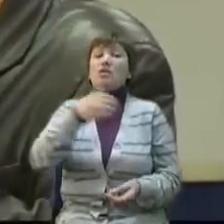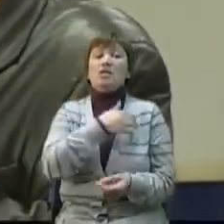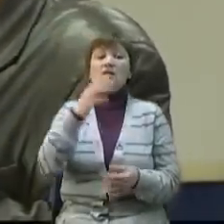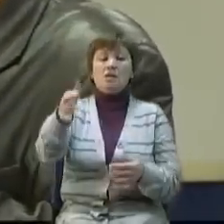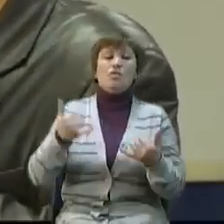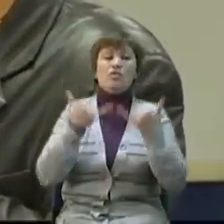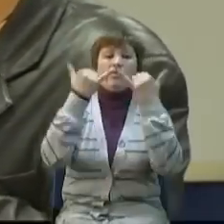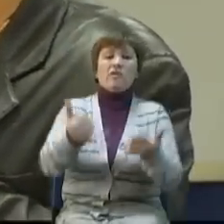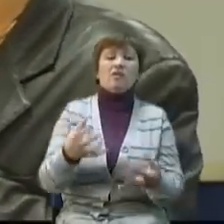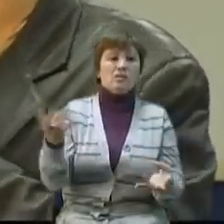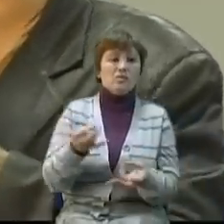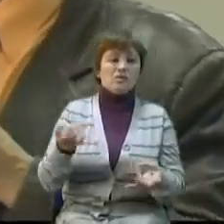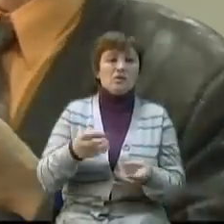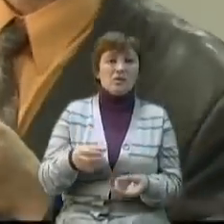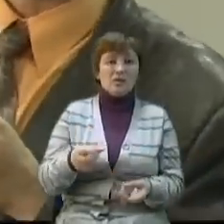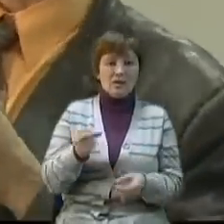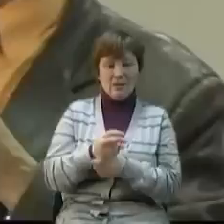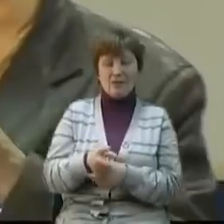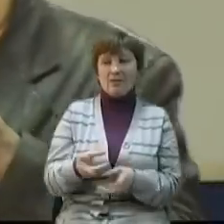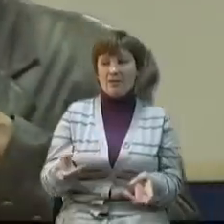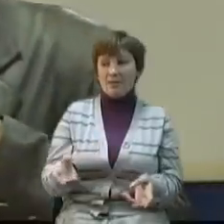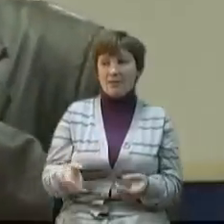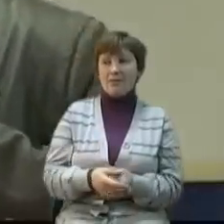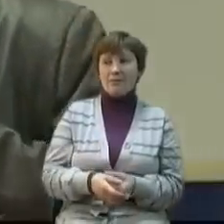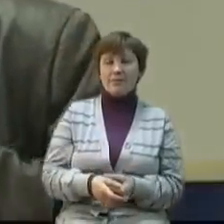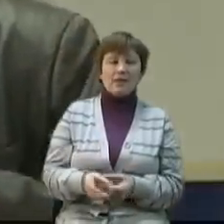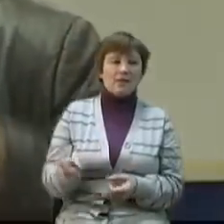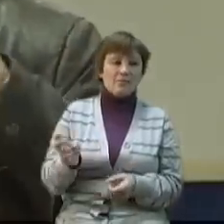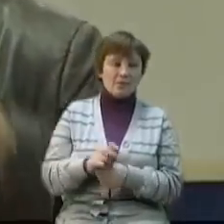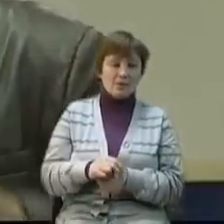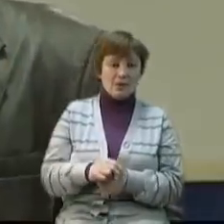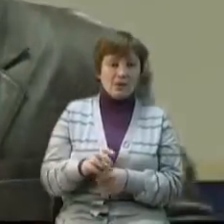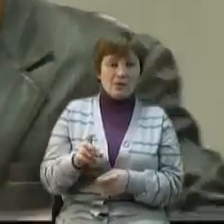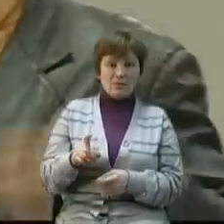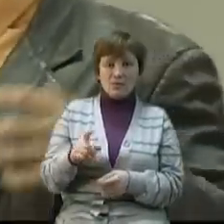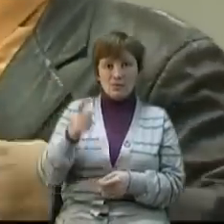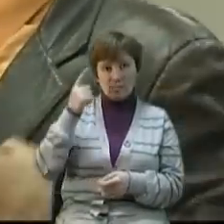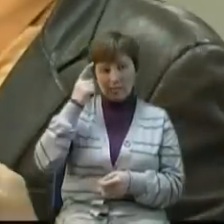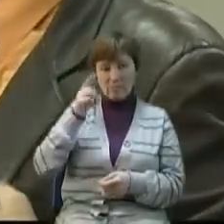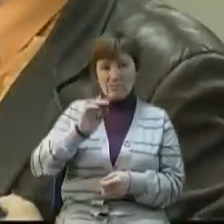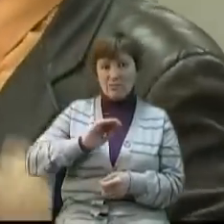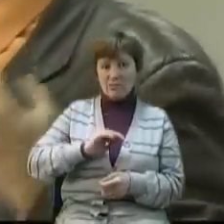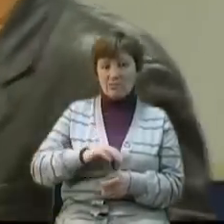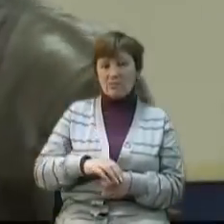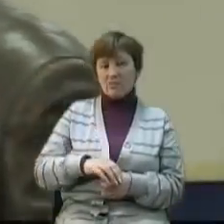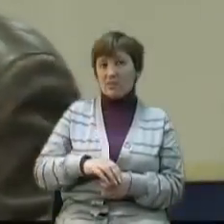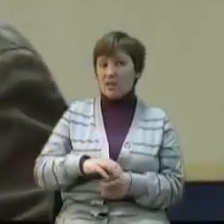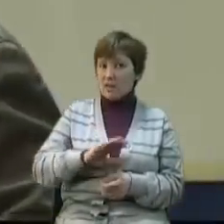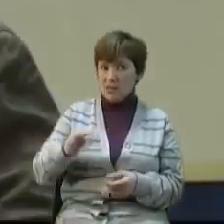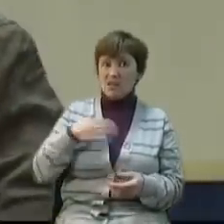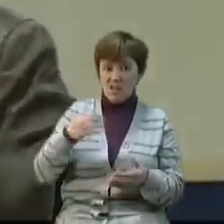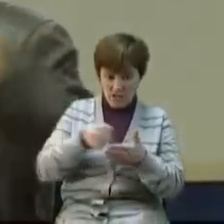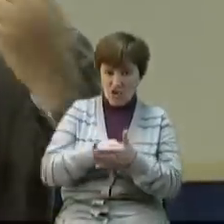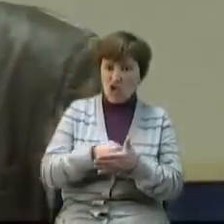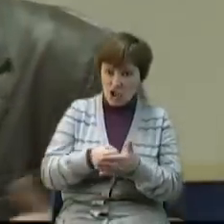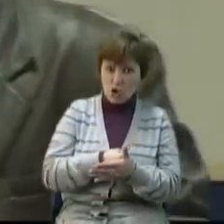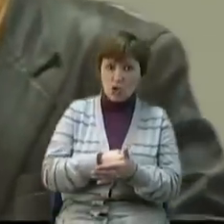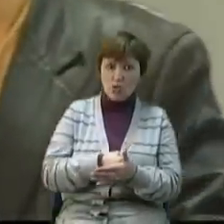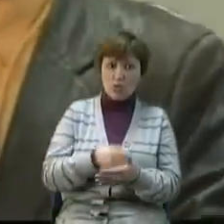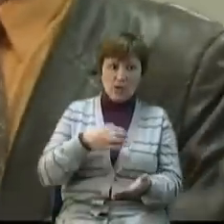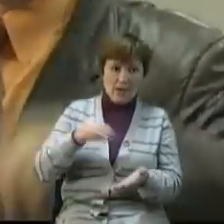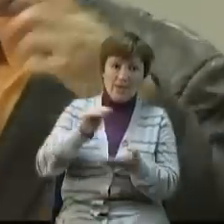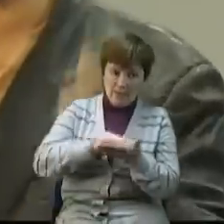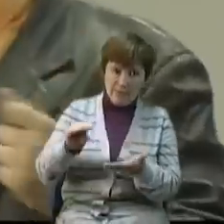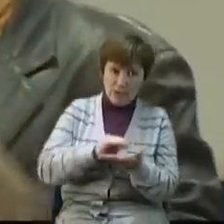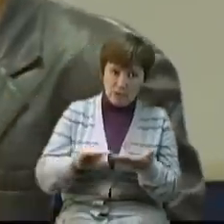об этом. Ну и выгнал меня. Я, короче, пришел, думаю, нет, я вот как-то у меня загорелось. Нет, я докажу. Нет, я вот